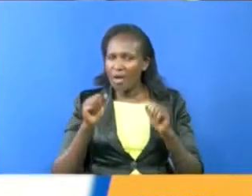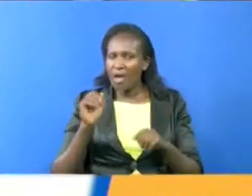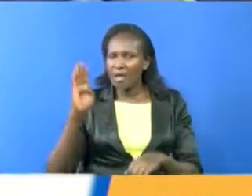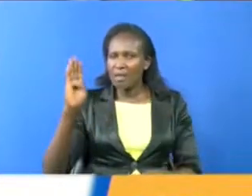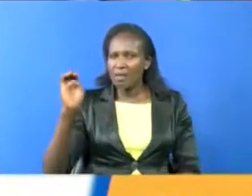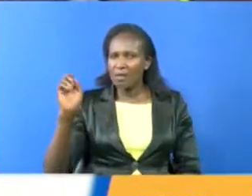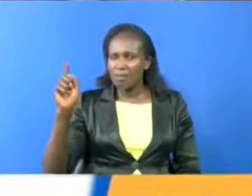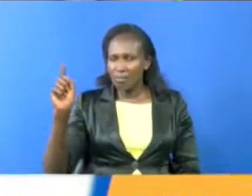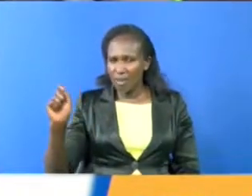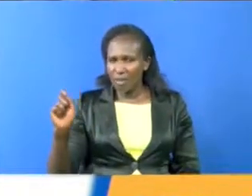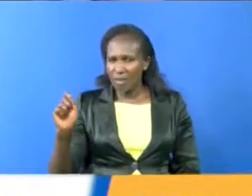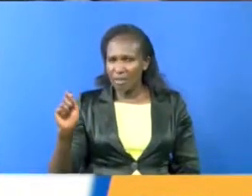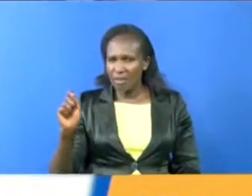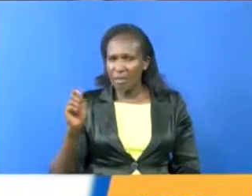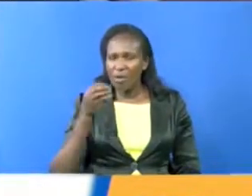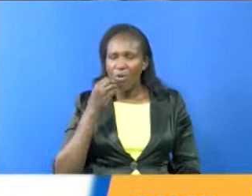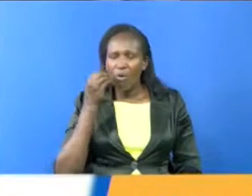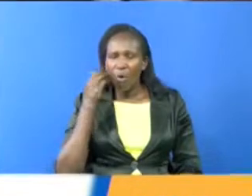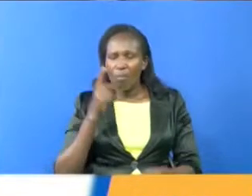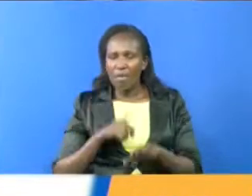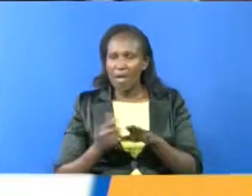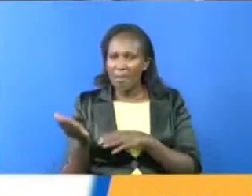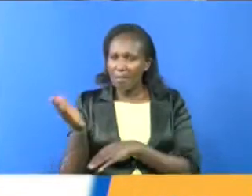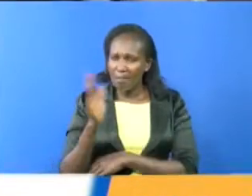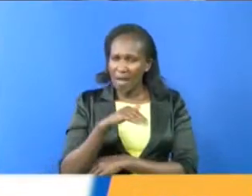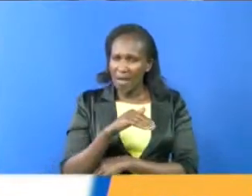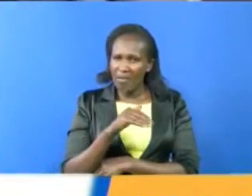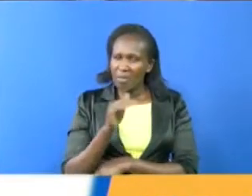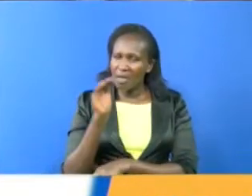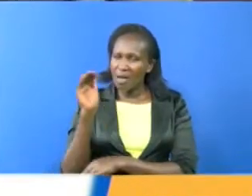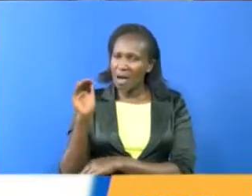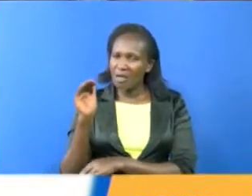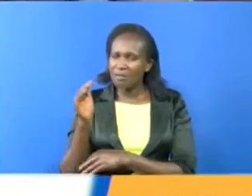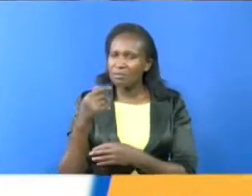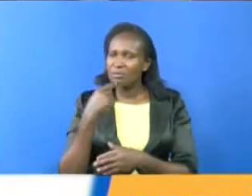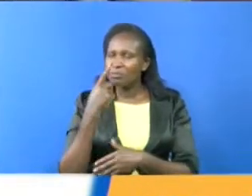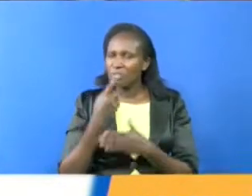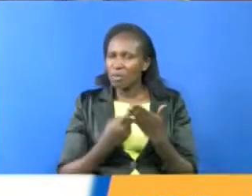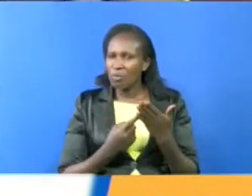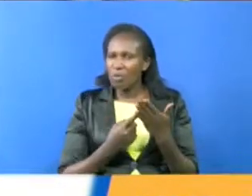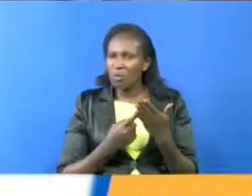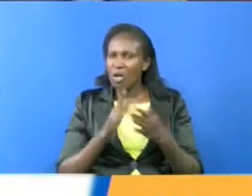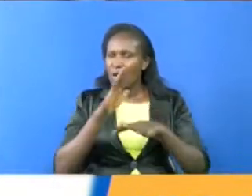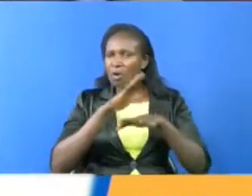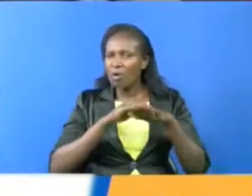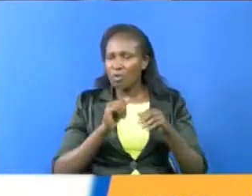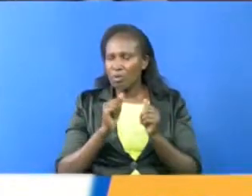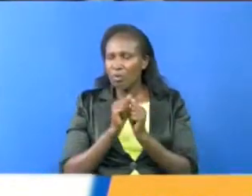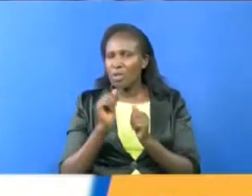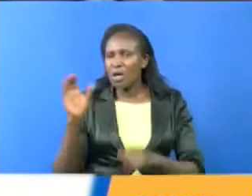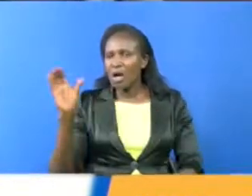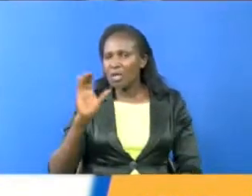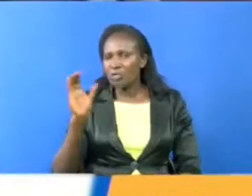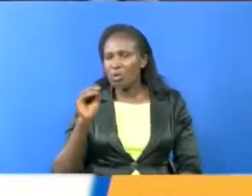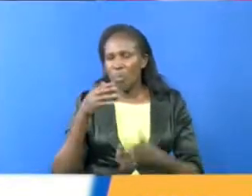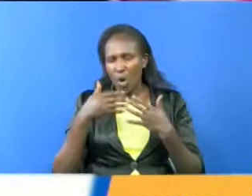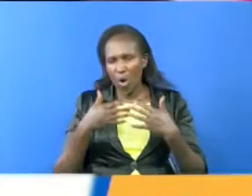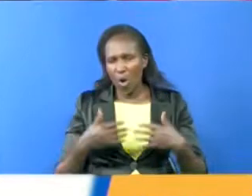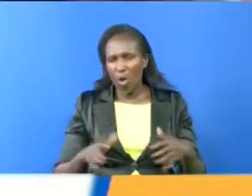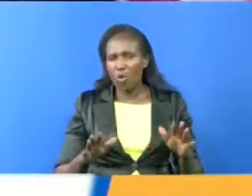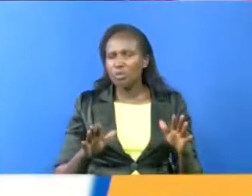Na kwenda nyumbani kurudi nikamuulizia, nikaambiwa ameitwa na customer kupotea, alipotea